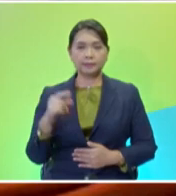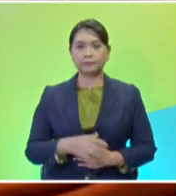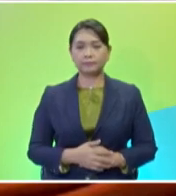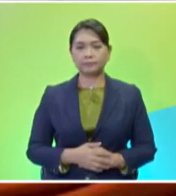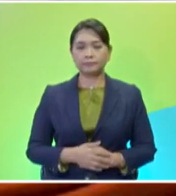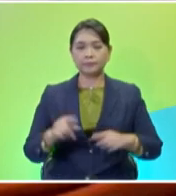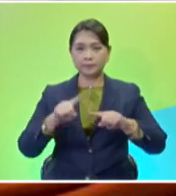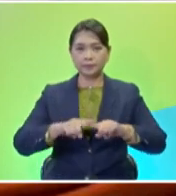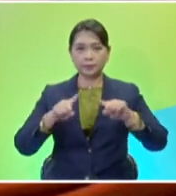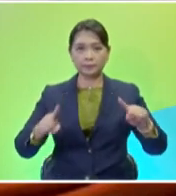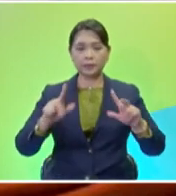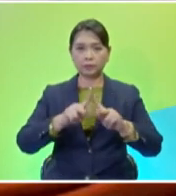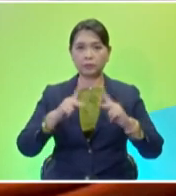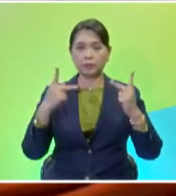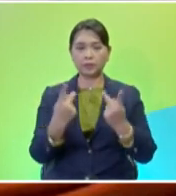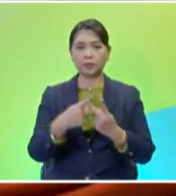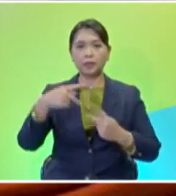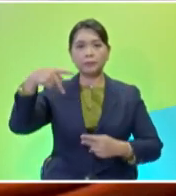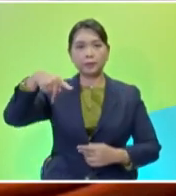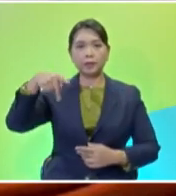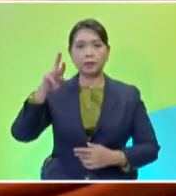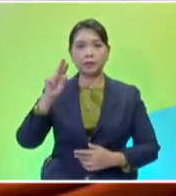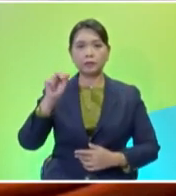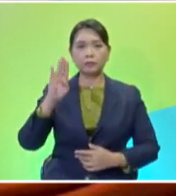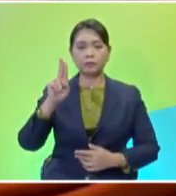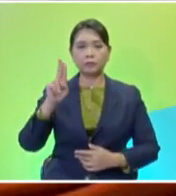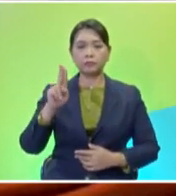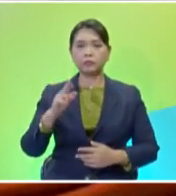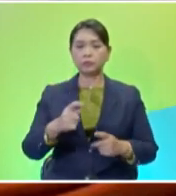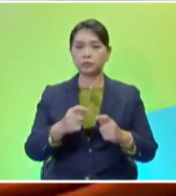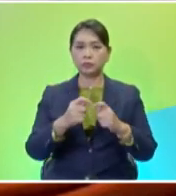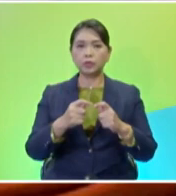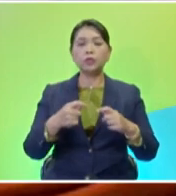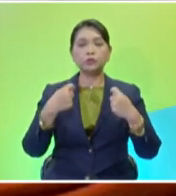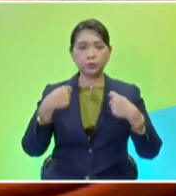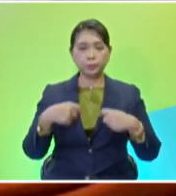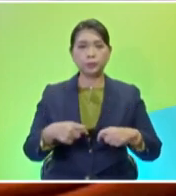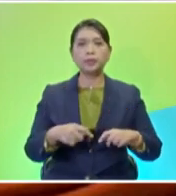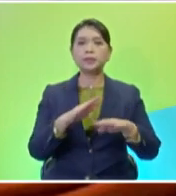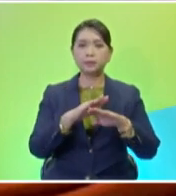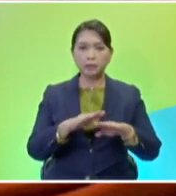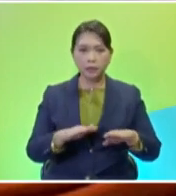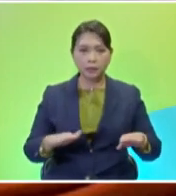tetapi keluarga Prabu jubah menenangkan keadaan tenang